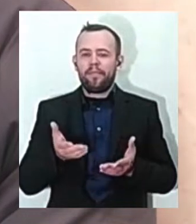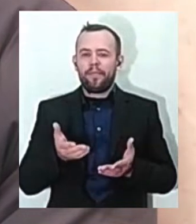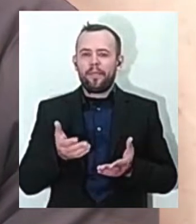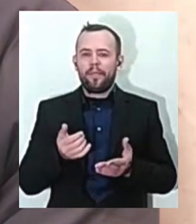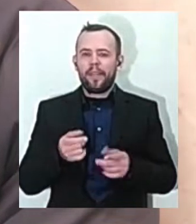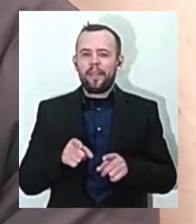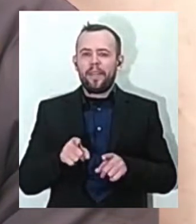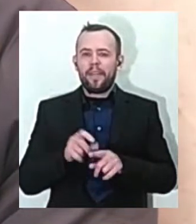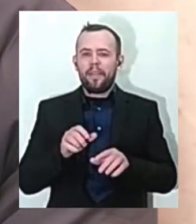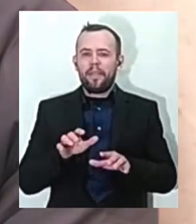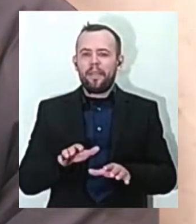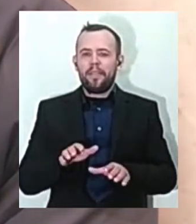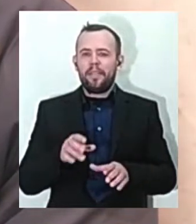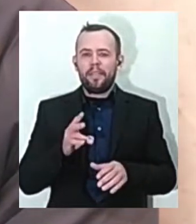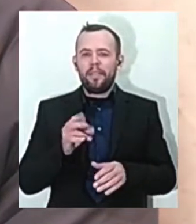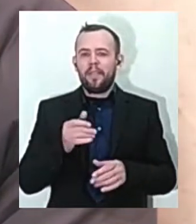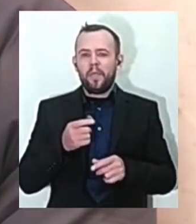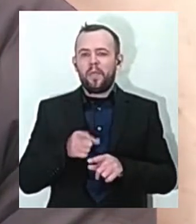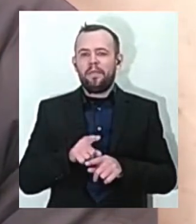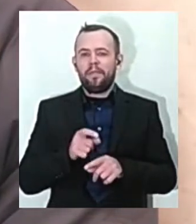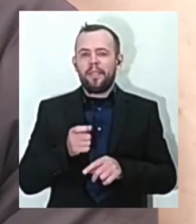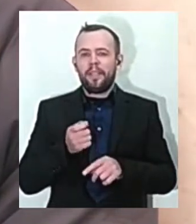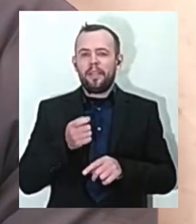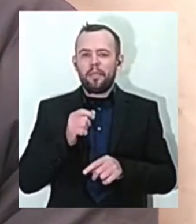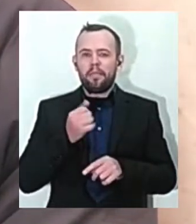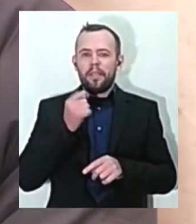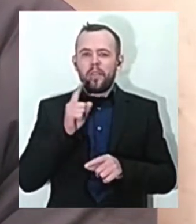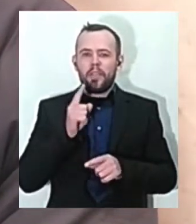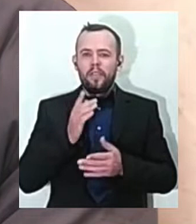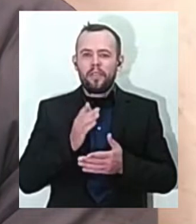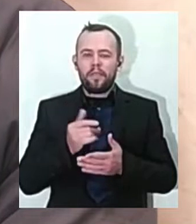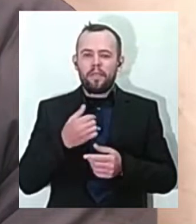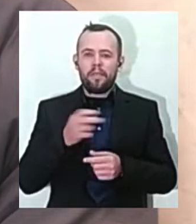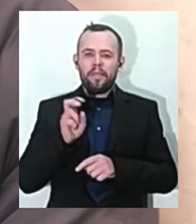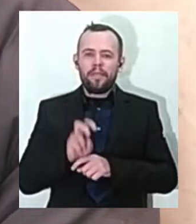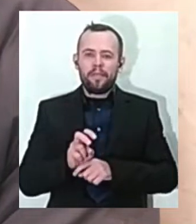покушати. Тут все, що потрібно, все дають, і медицина, все